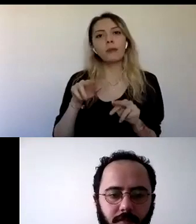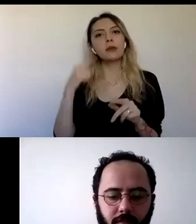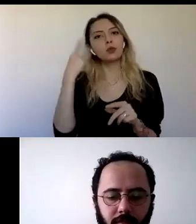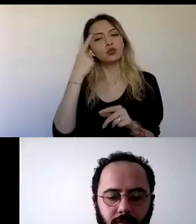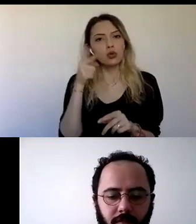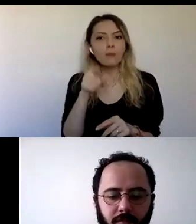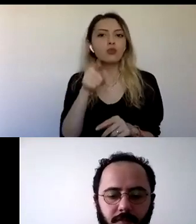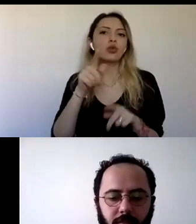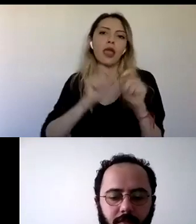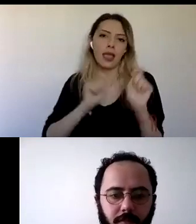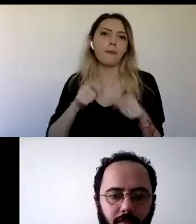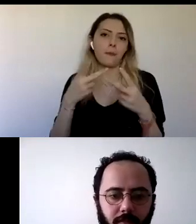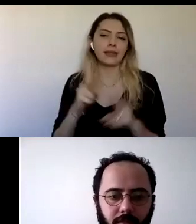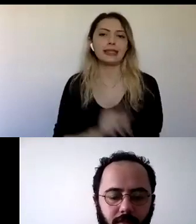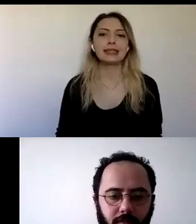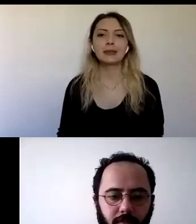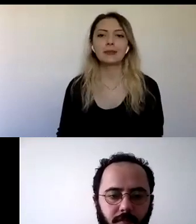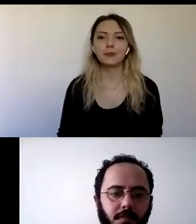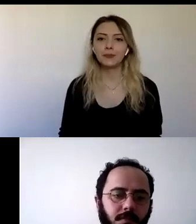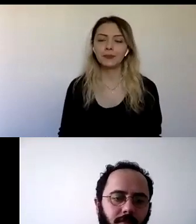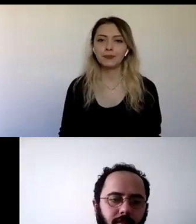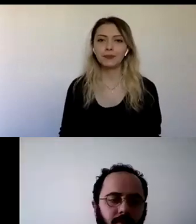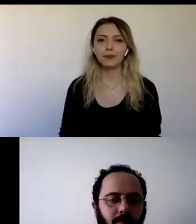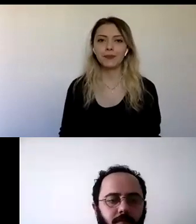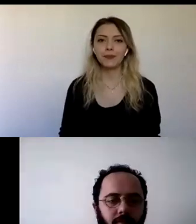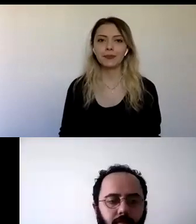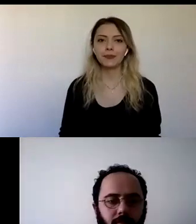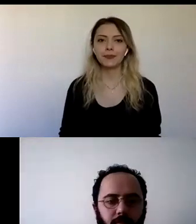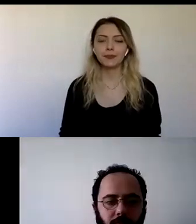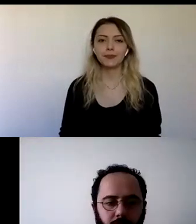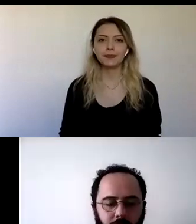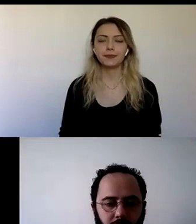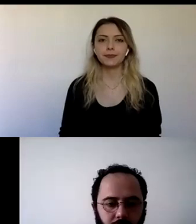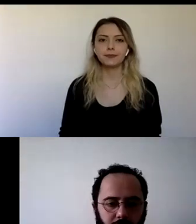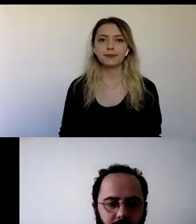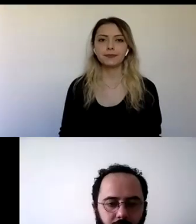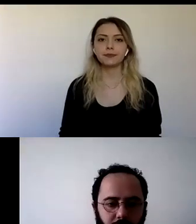Şu da telegram.ph diye. Buradan istediğiniz gibi bir takım içerikler